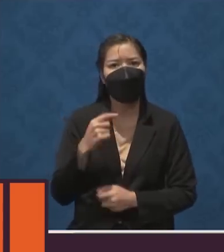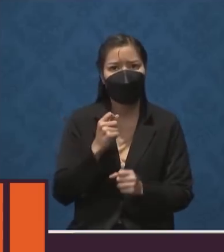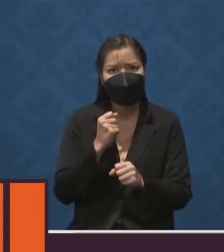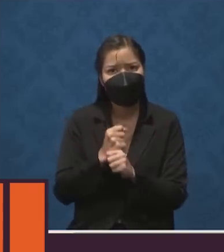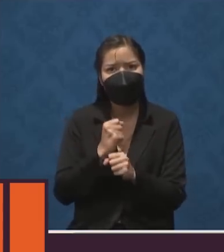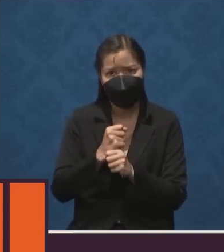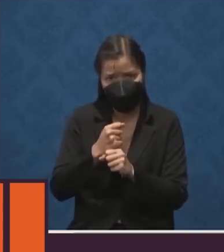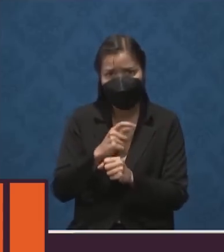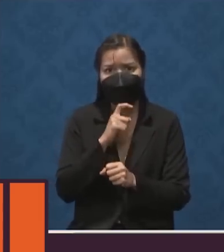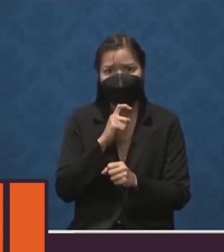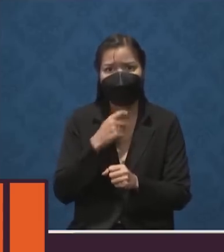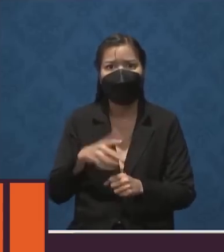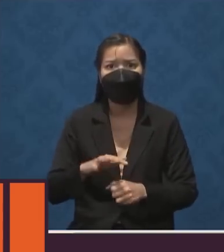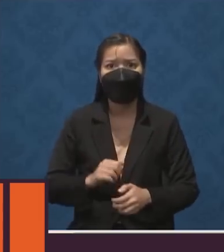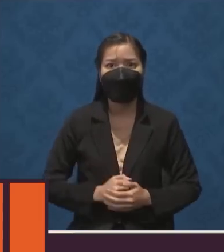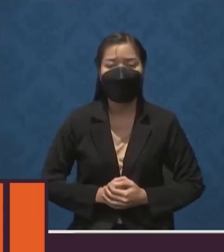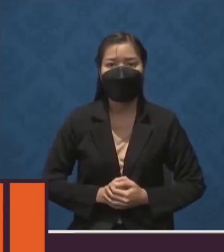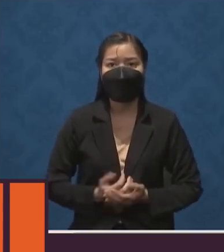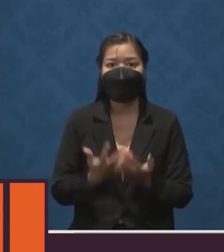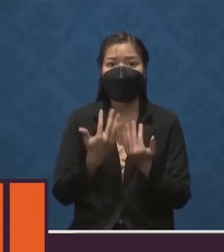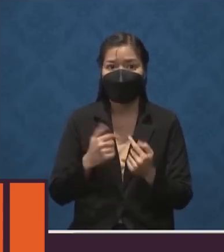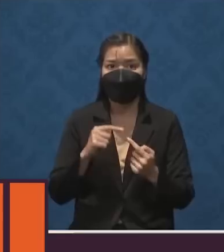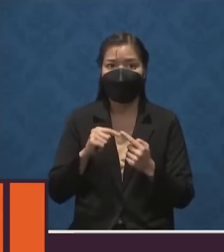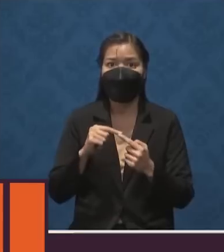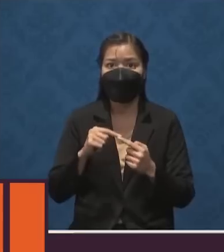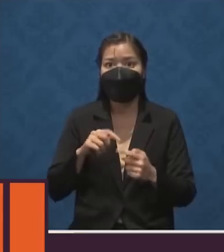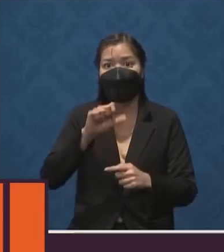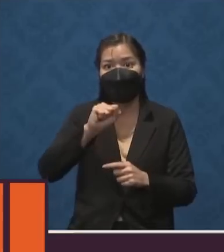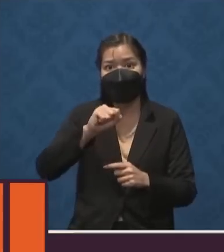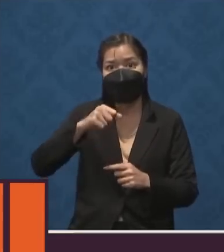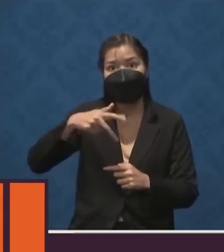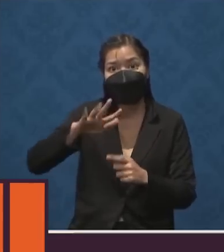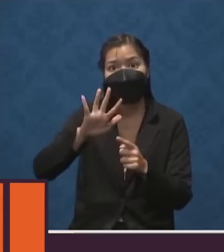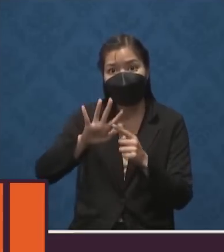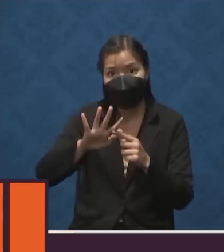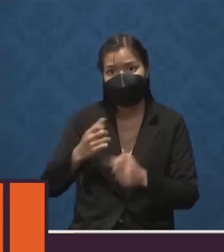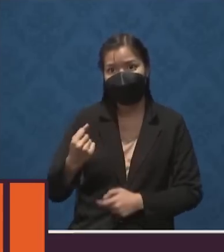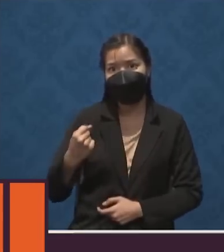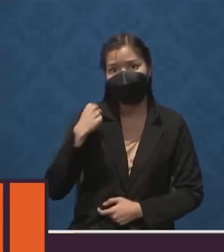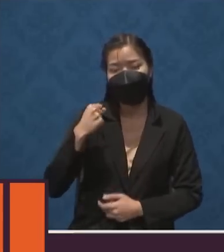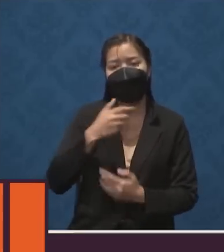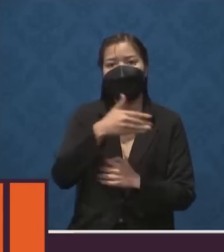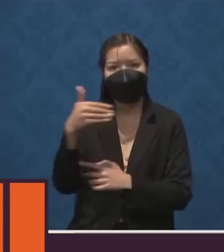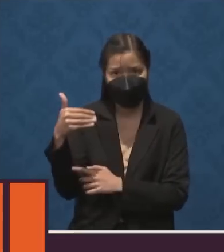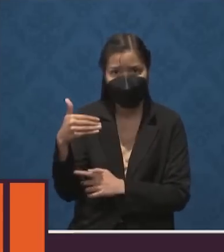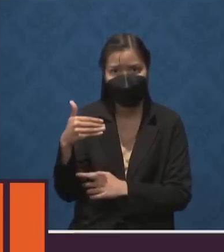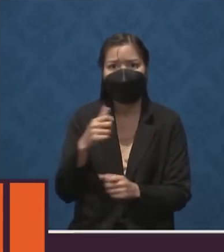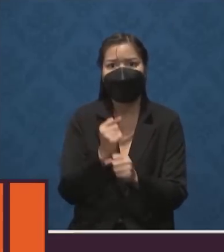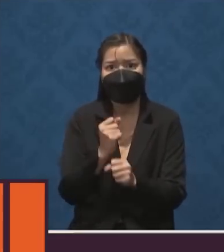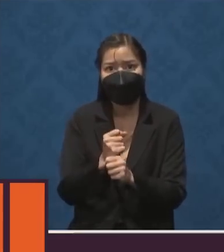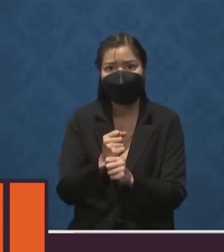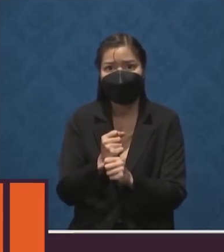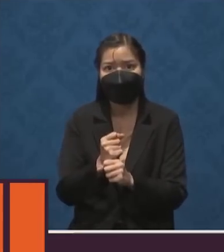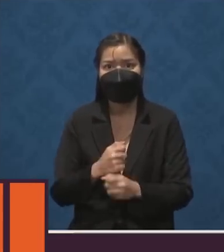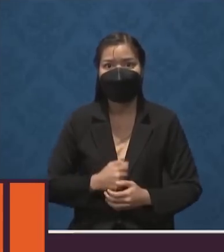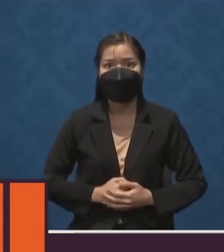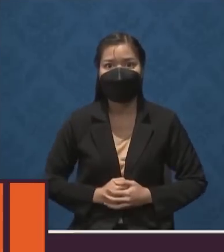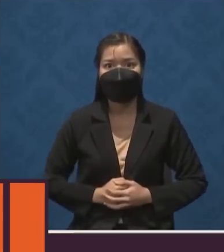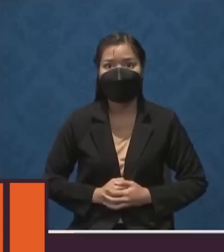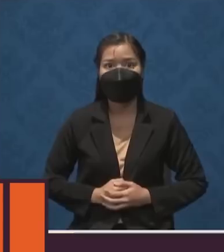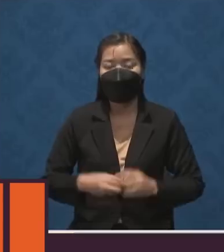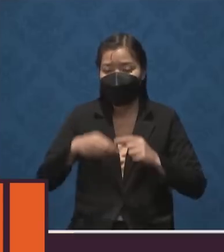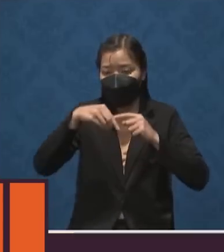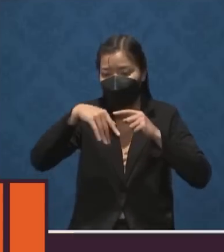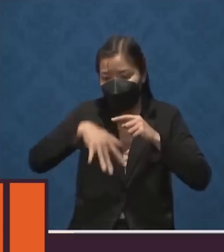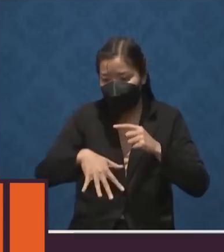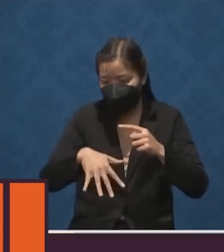สัพาความมโคใหญ่ชาติตมอยู่เพื่อส่นี้หหากเราไปดสัมนงานต่ ถอยู่ภายต้ายโครงสราง อัใหญ่หวงขก.ร palavras.เร